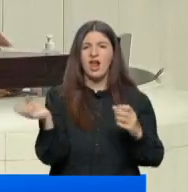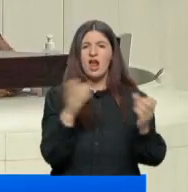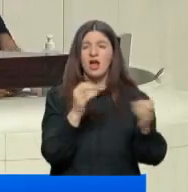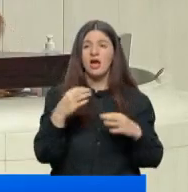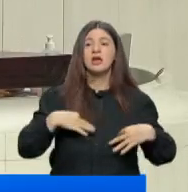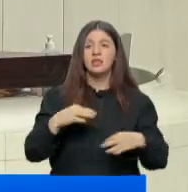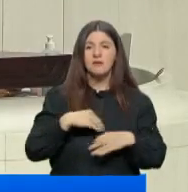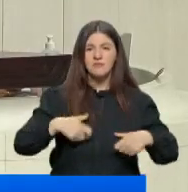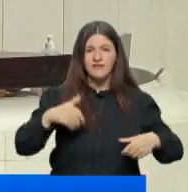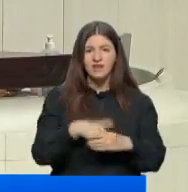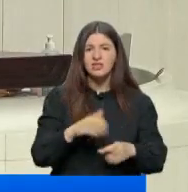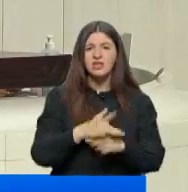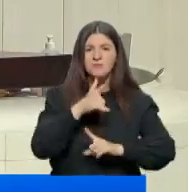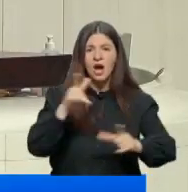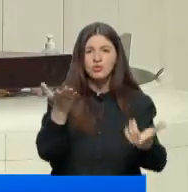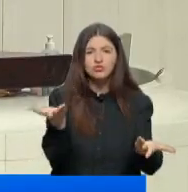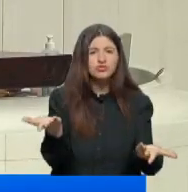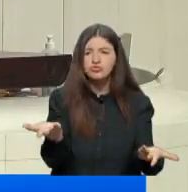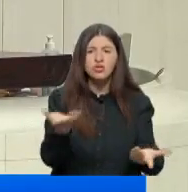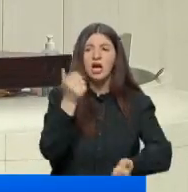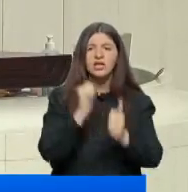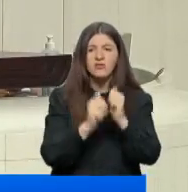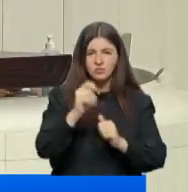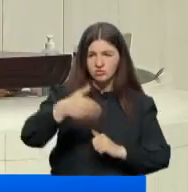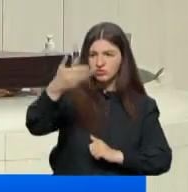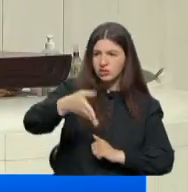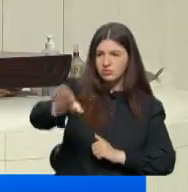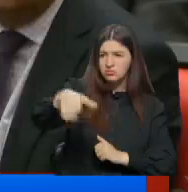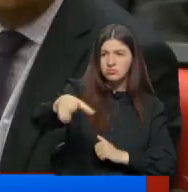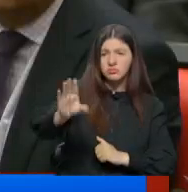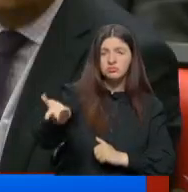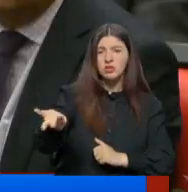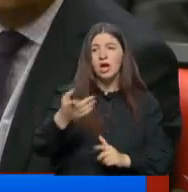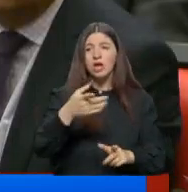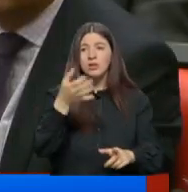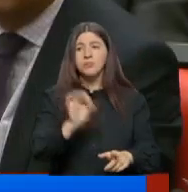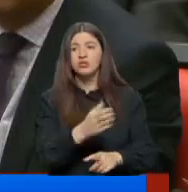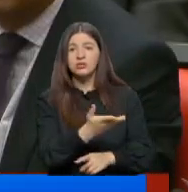Sayın milletvekilleri, niye bağırıyorsunuz? Kavga edecekseniz çıkın kavga edin. İşte